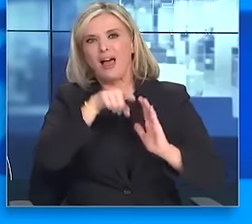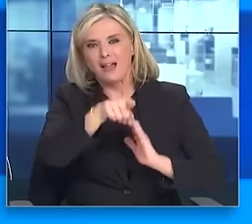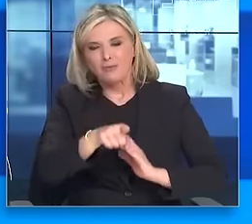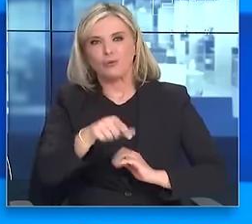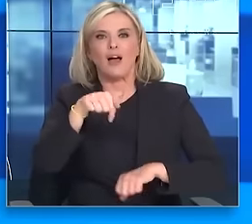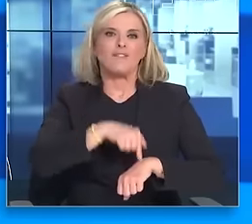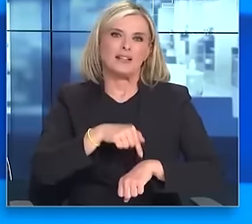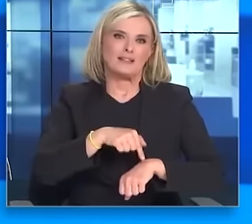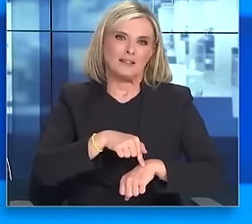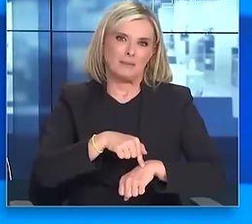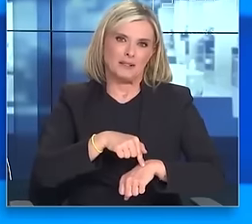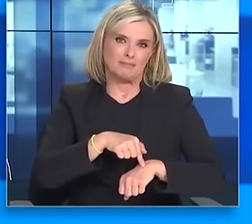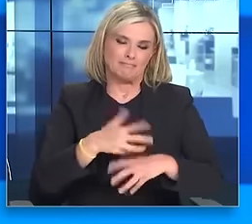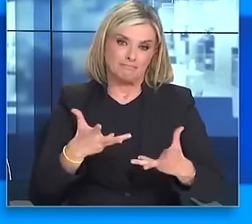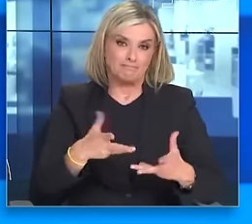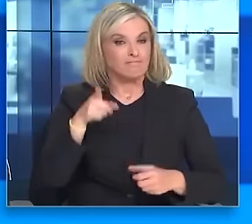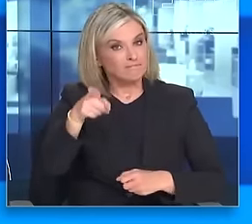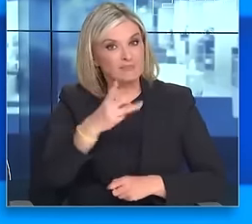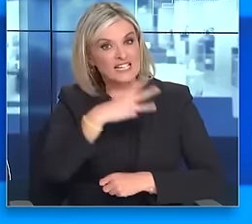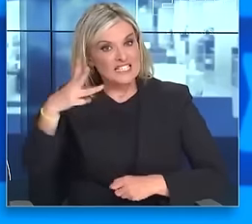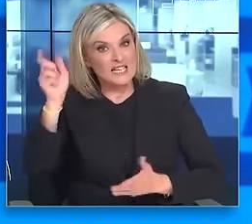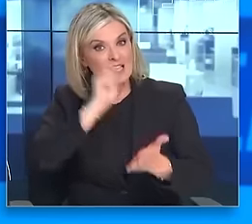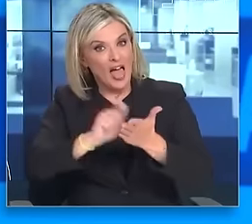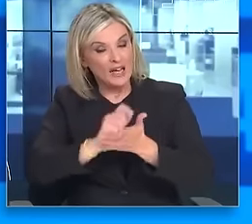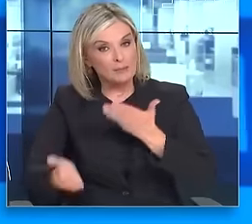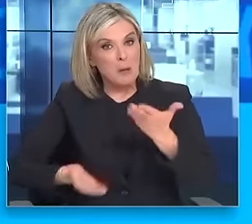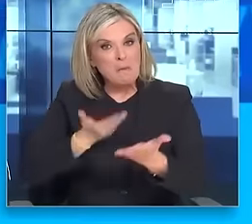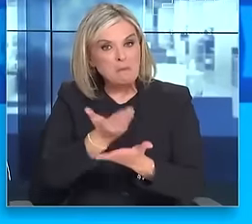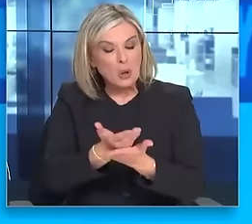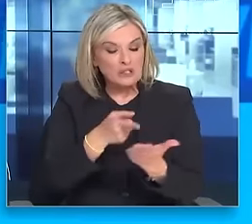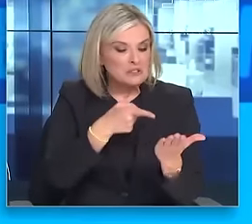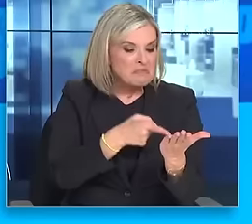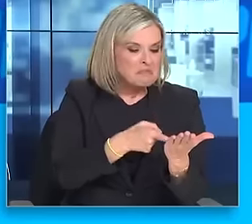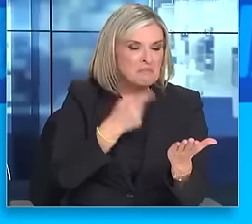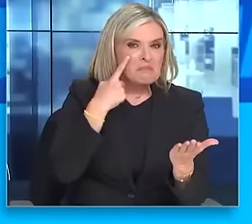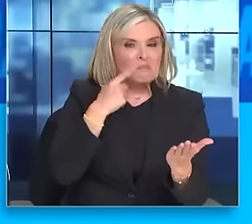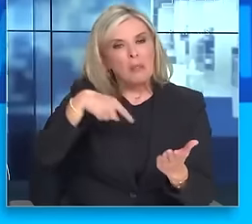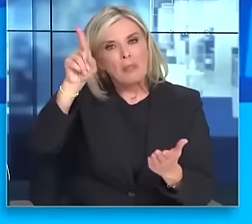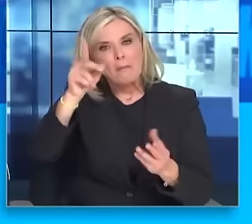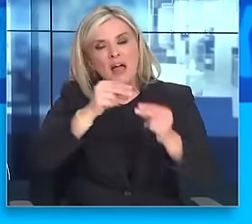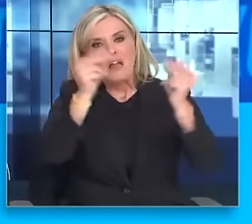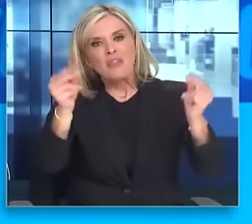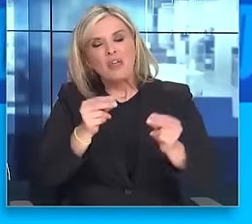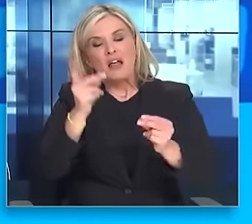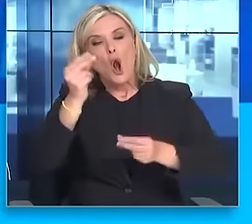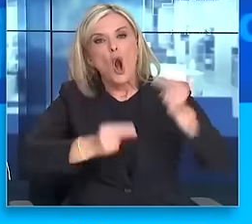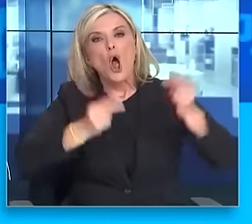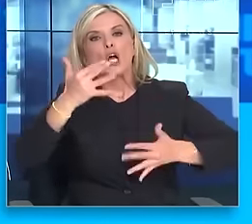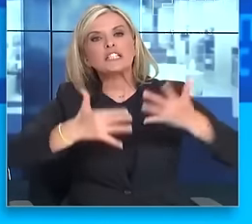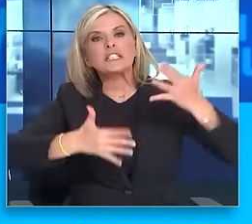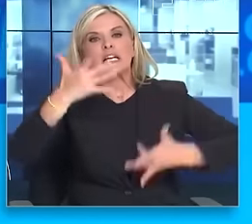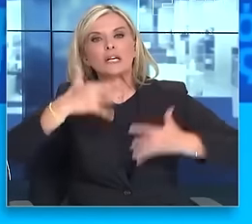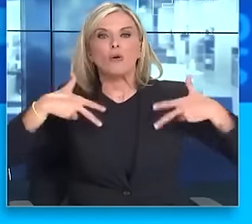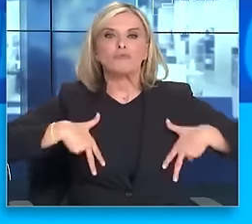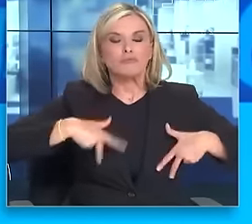λοιπόν που κατέθεσαν την πρόταση, δεν μπορούν να κρυφτούν. Εντάξει, τώρα... αυτό που λέει η αντιπολίτευση όμως οι γενικές γραμμές και όλα είναι ότι κόψτε από τα επιδόματα και τα